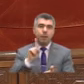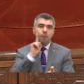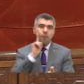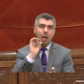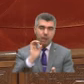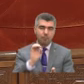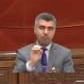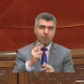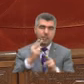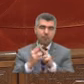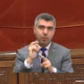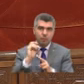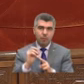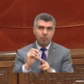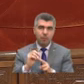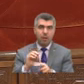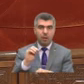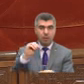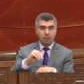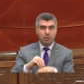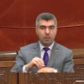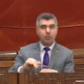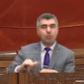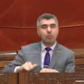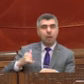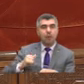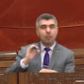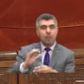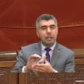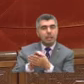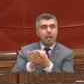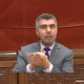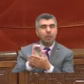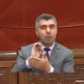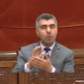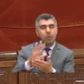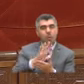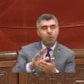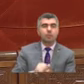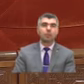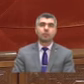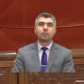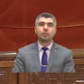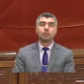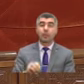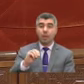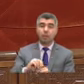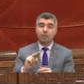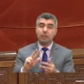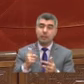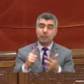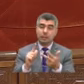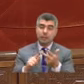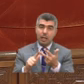المتعاونة وجائزة الجيل المتضامن وجائزة موازرة. وثالثاً